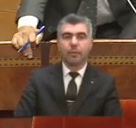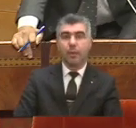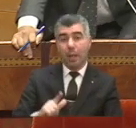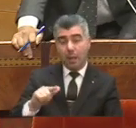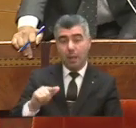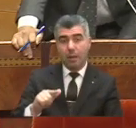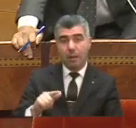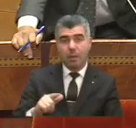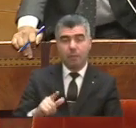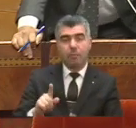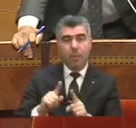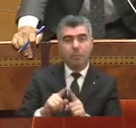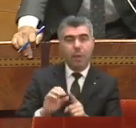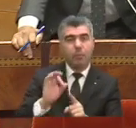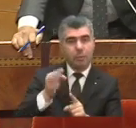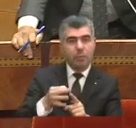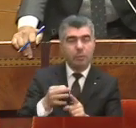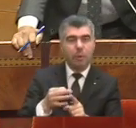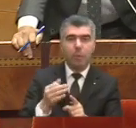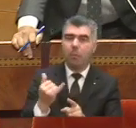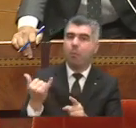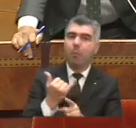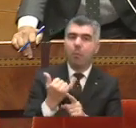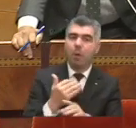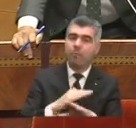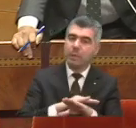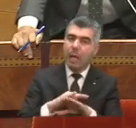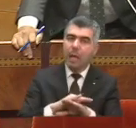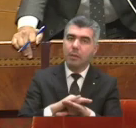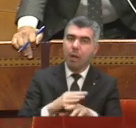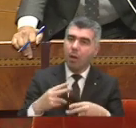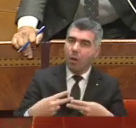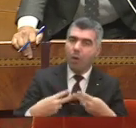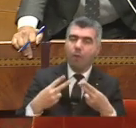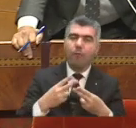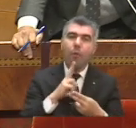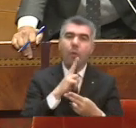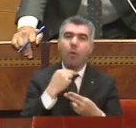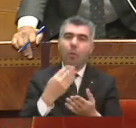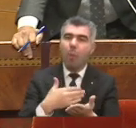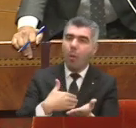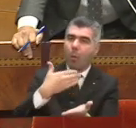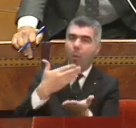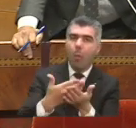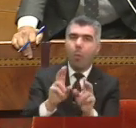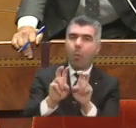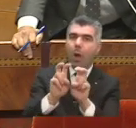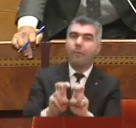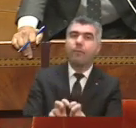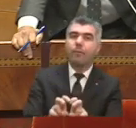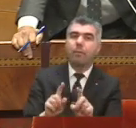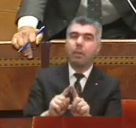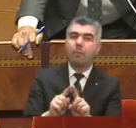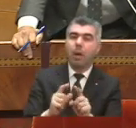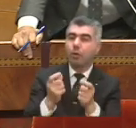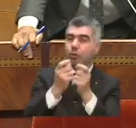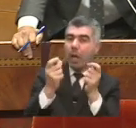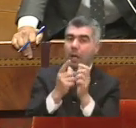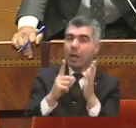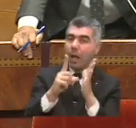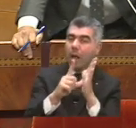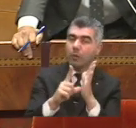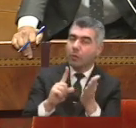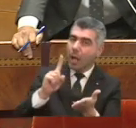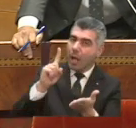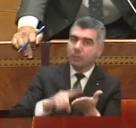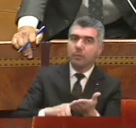نشيد بالجرأة والشجاعة السياسية والاقتصادية للحكومة للحد من ظاهرة الاقتصاد الغير المهيكل الذي